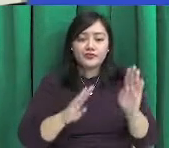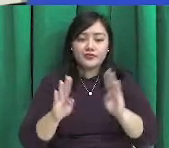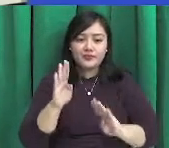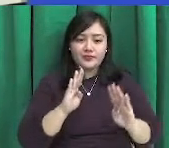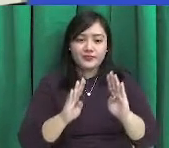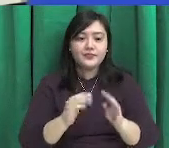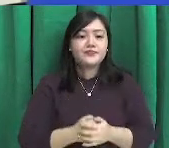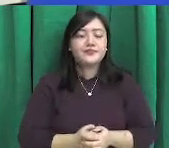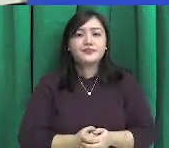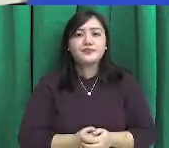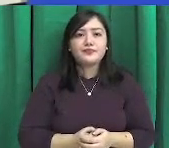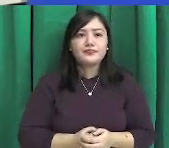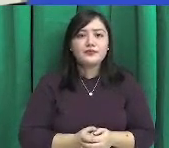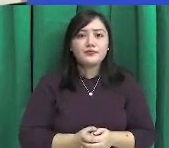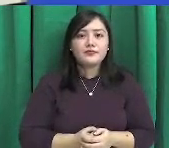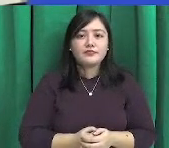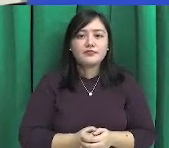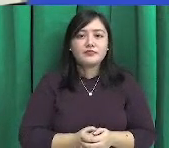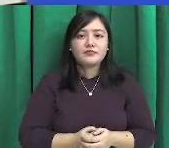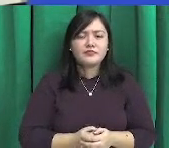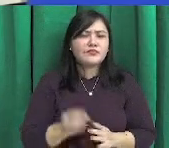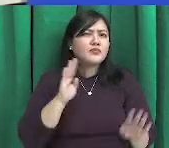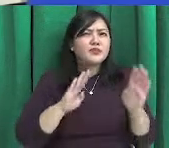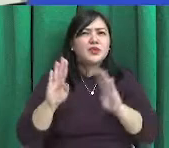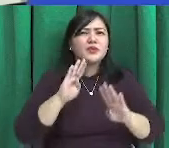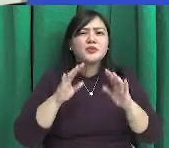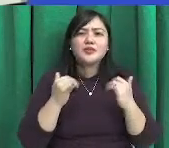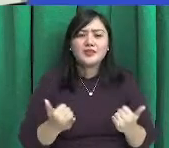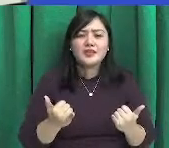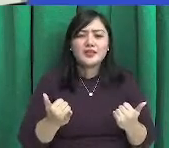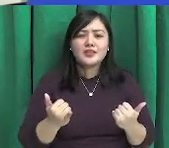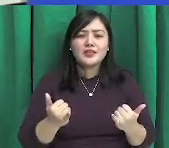ang problema kasi pagdating sa pag-aasawa, walang eskwelahan.